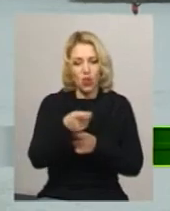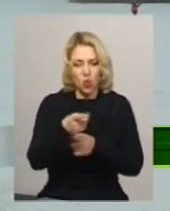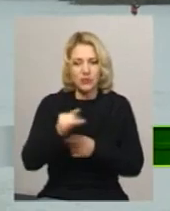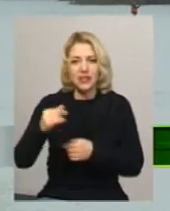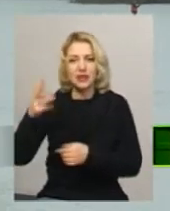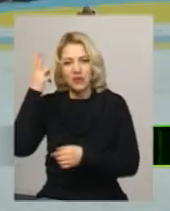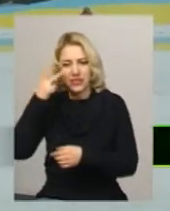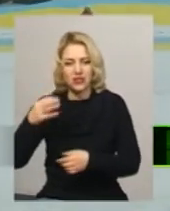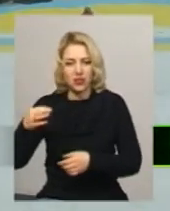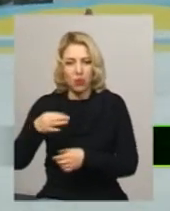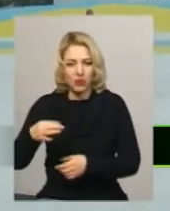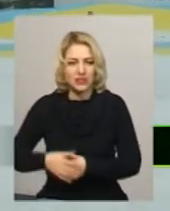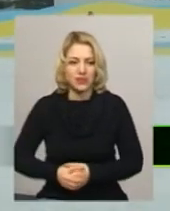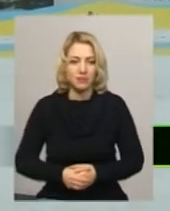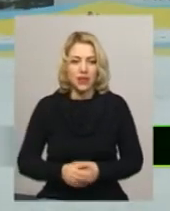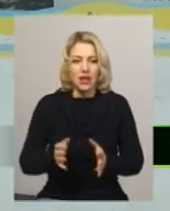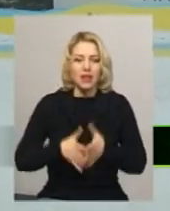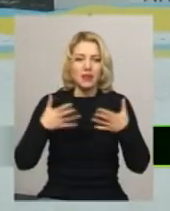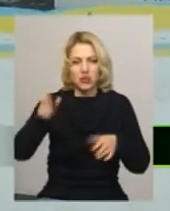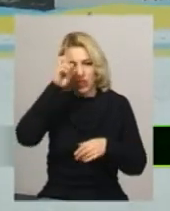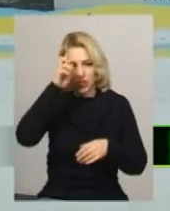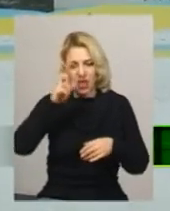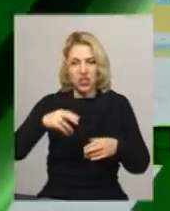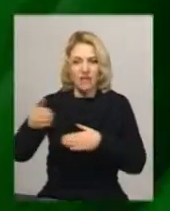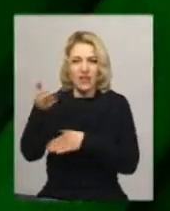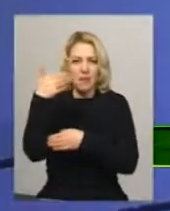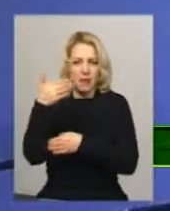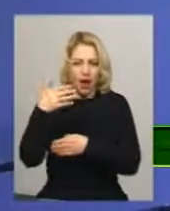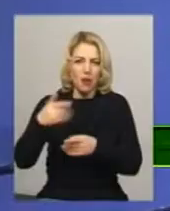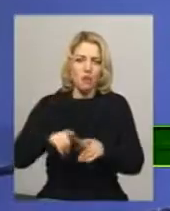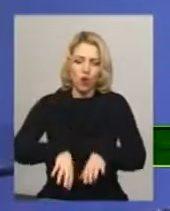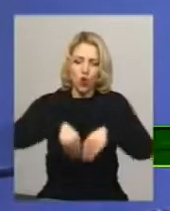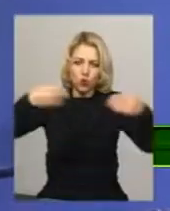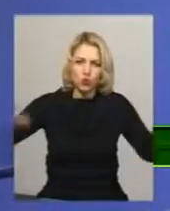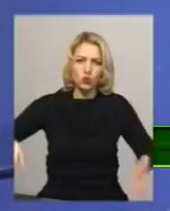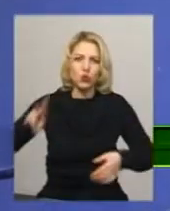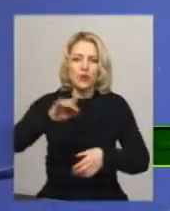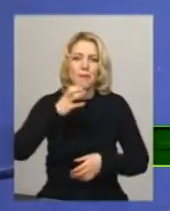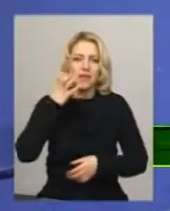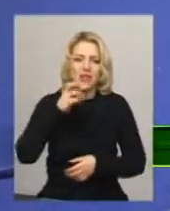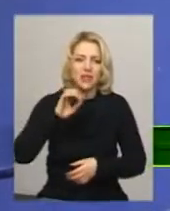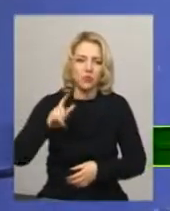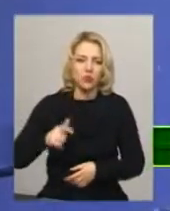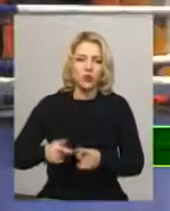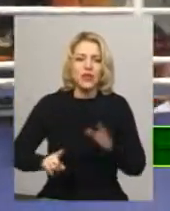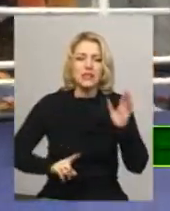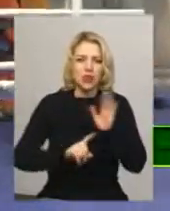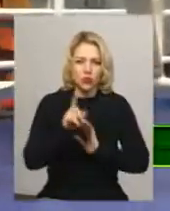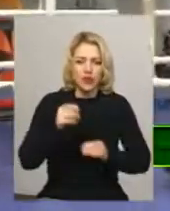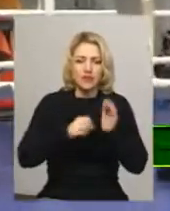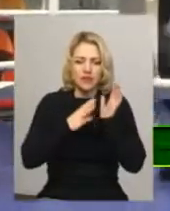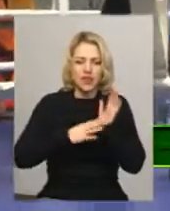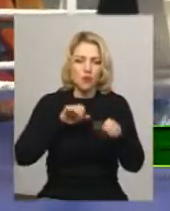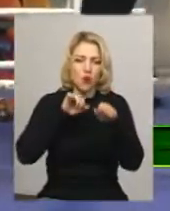Найбільшої Хмельницькій області державний прапор згорнули на Південному Бузі. Сьогодні в обласному центрі стартував 19-й боксерський